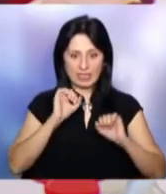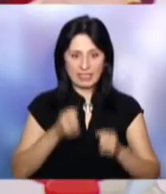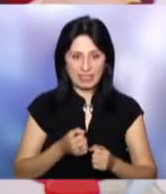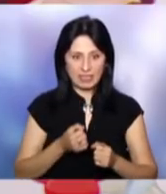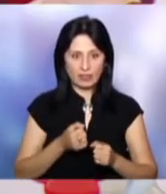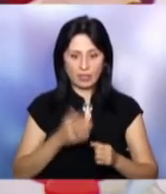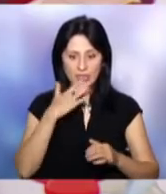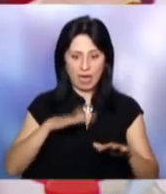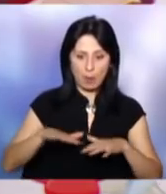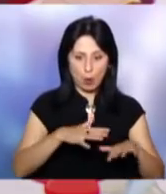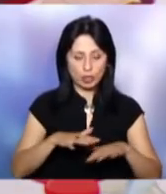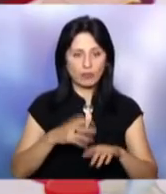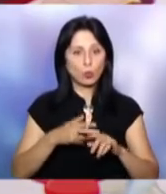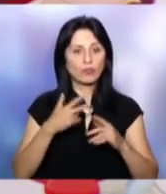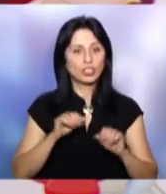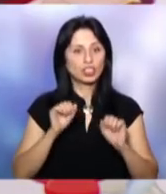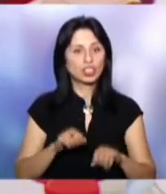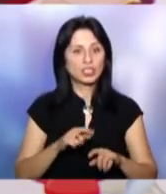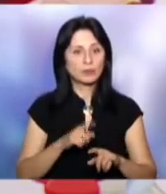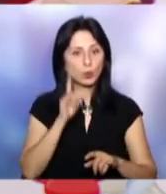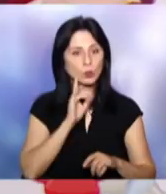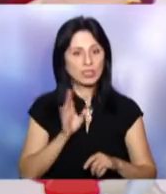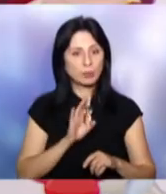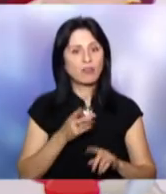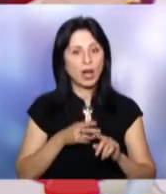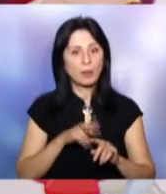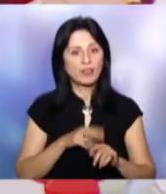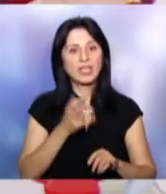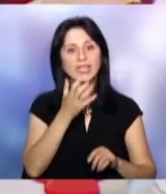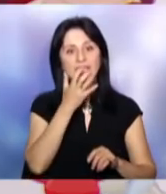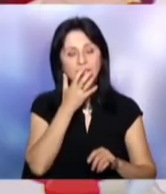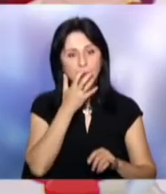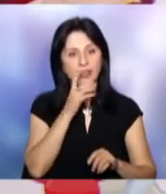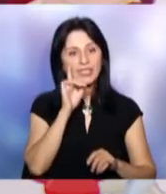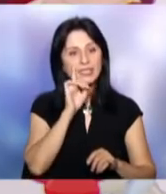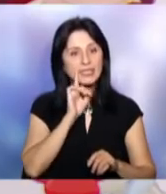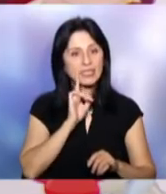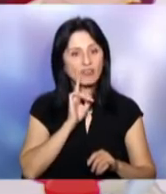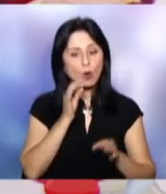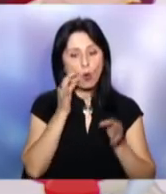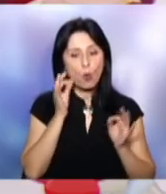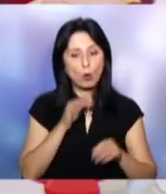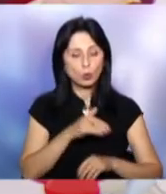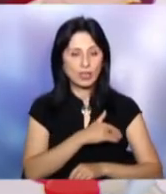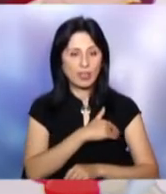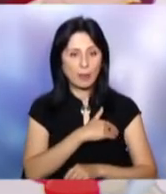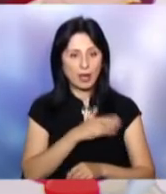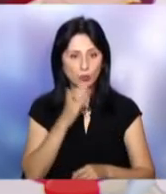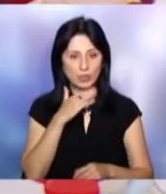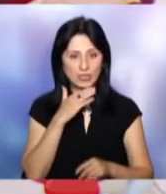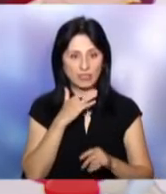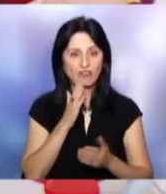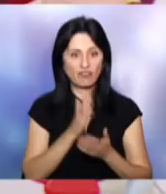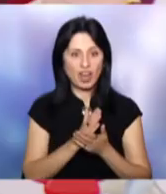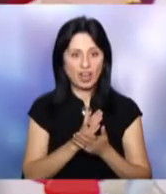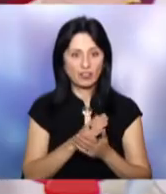წყალი მოძრავია, ის რომ წყალი ცივია, ესეც შეიძლება იყოს უსიამოვნო, ამიტომ თბილი და სასიამოვნო, ანუ კომფორტული ტემპერატურის წყალში